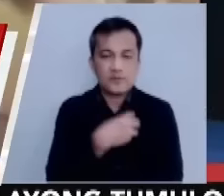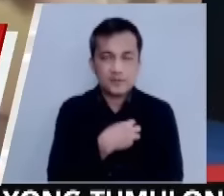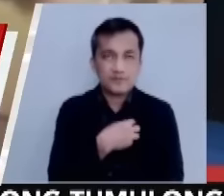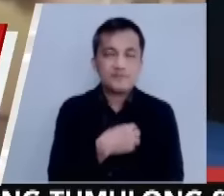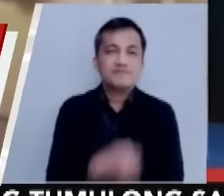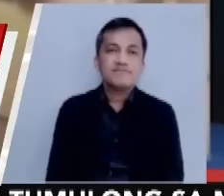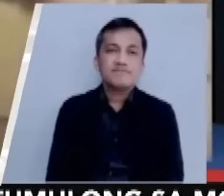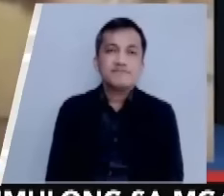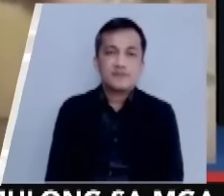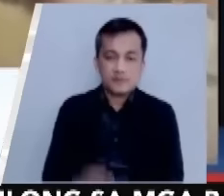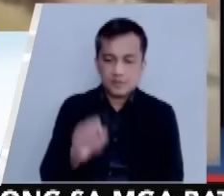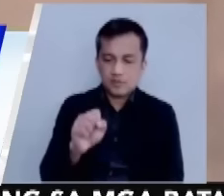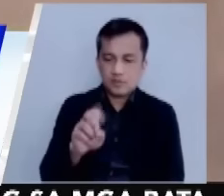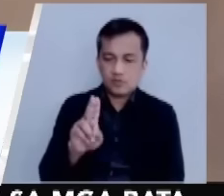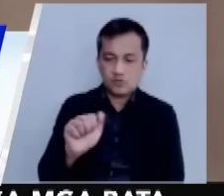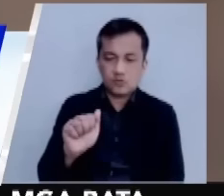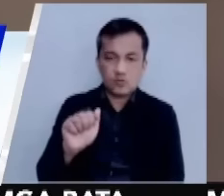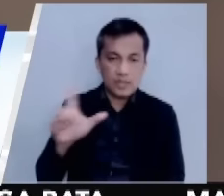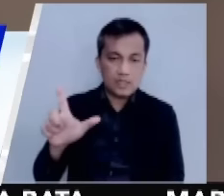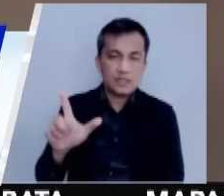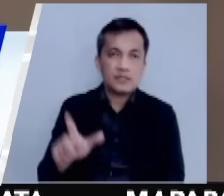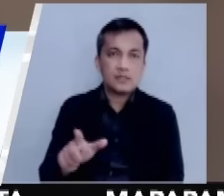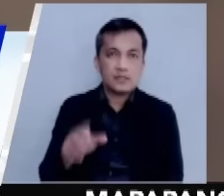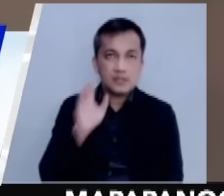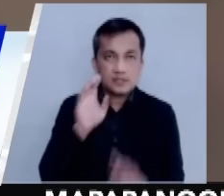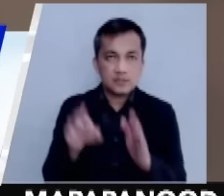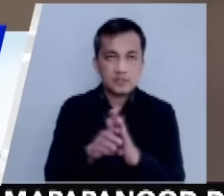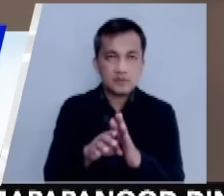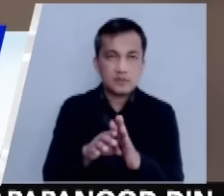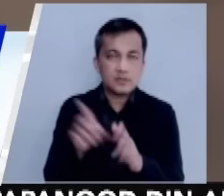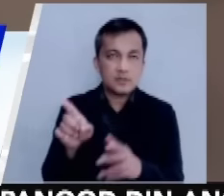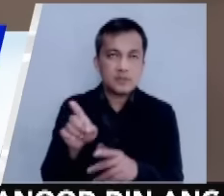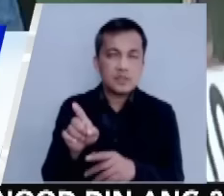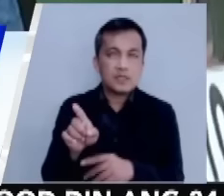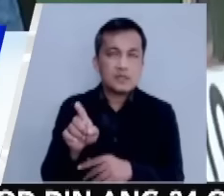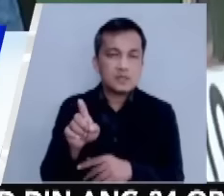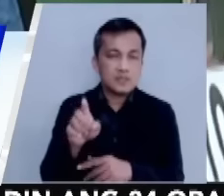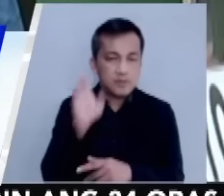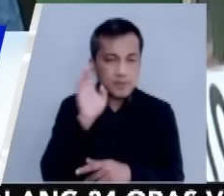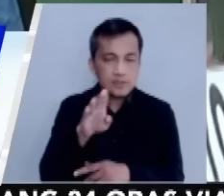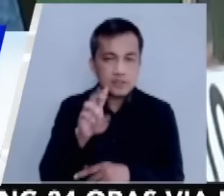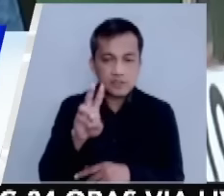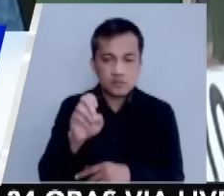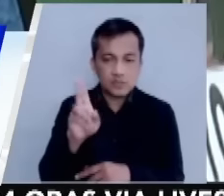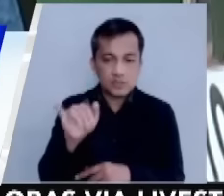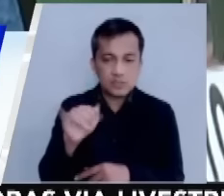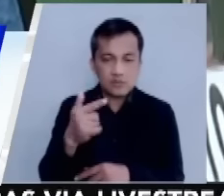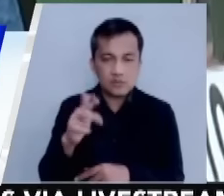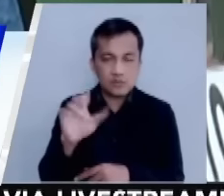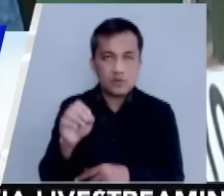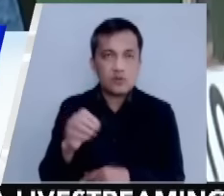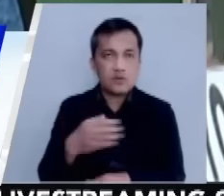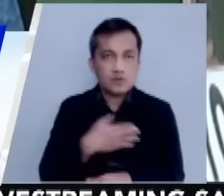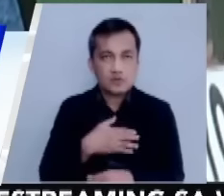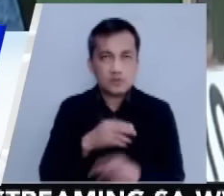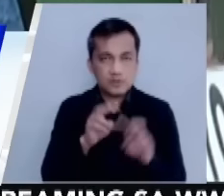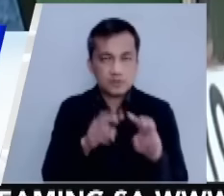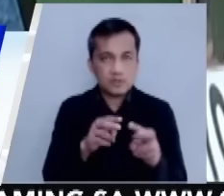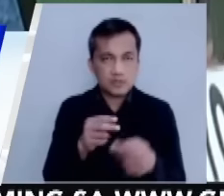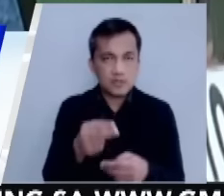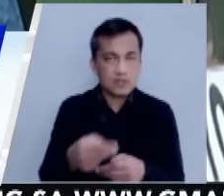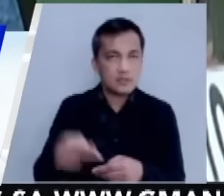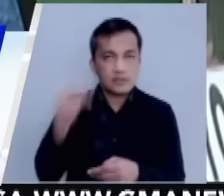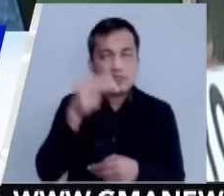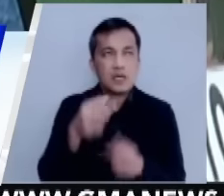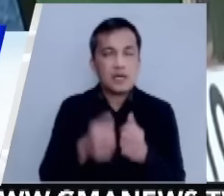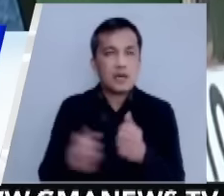Sual. Nasa larawan din ang kapatid ni Alice na si Wesley Go. Gusto rin po niyang makita po yung pinakamataas po na sa